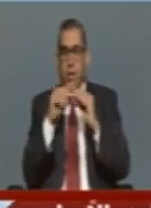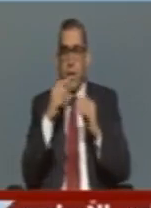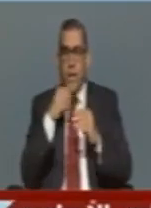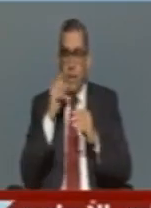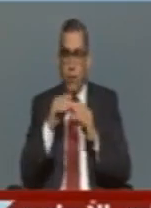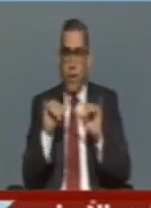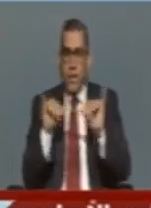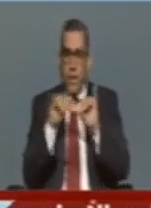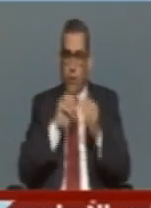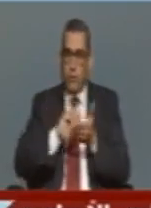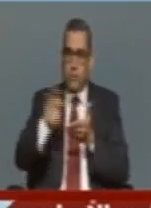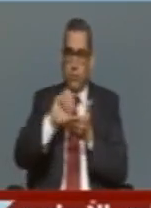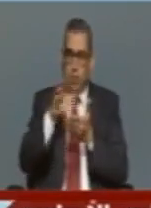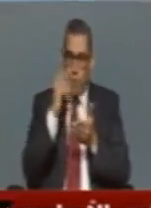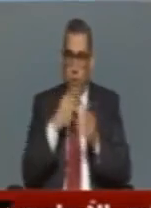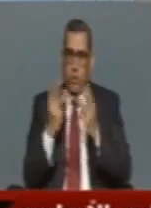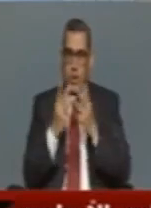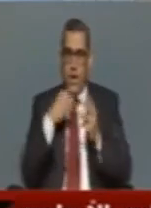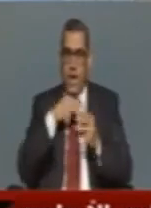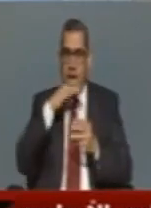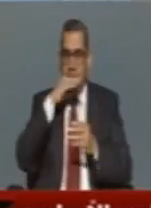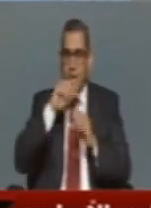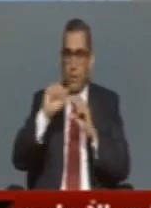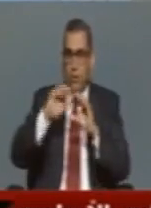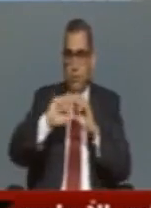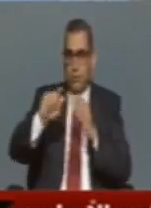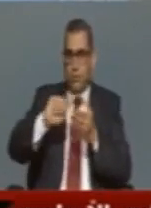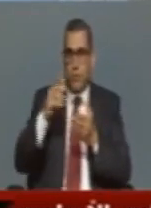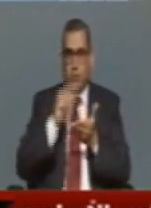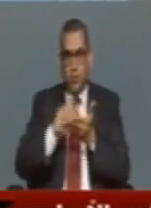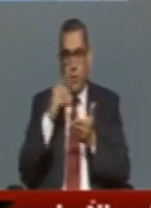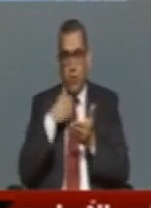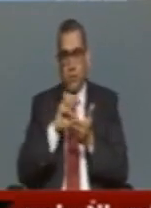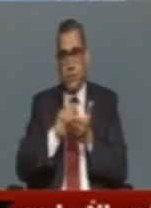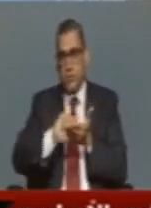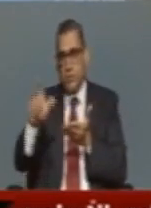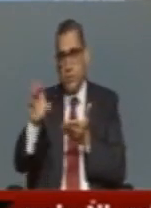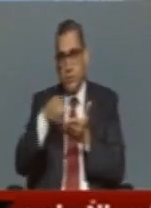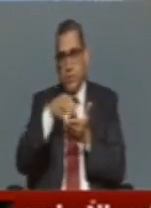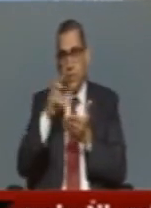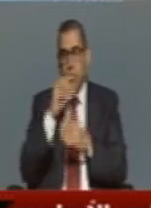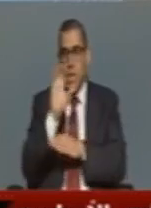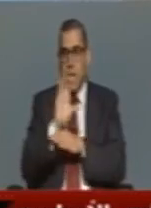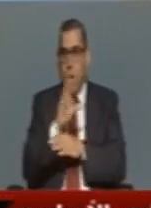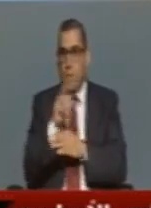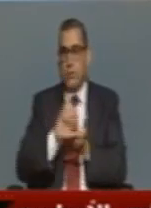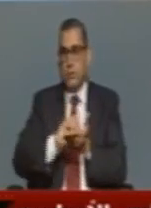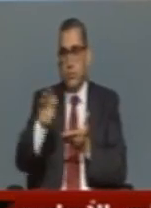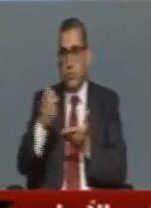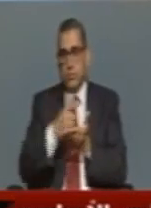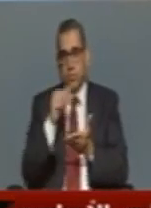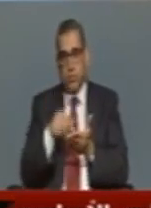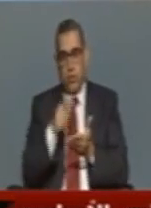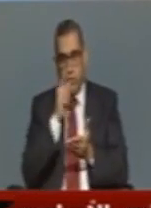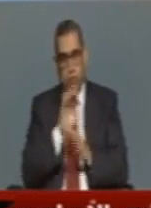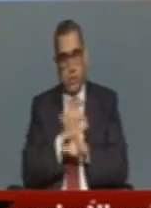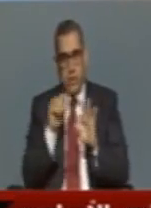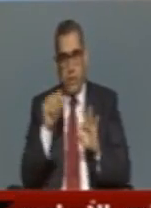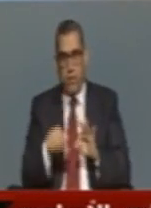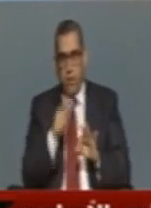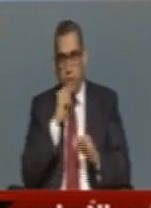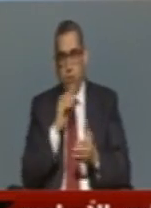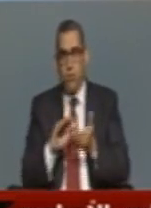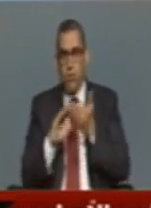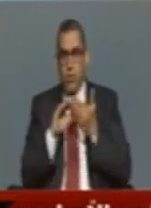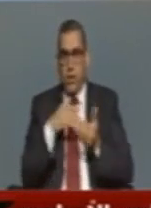بريده او هو لو معاه التابلت يبقى على التابلت بتاعه فده الحقيقه واحد من الحاجات المهمه جدا اللي ساعدتنا زي ما قلت